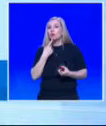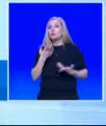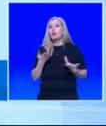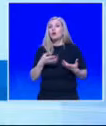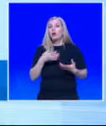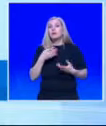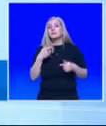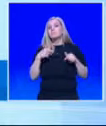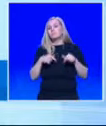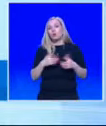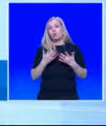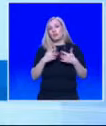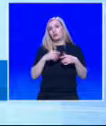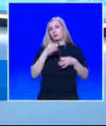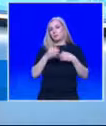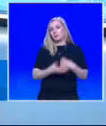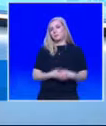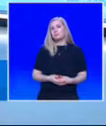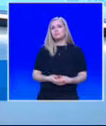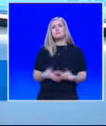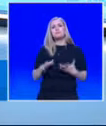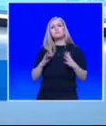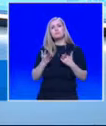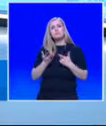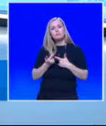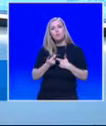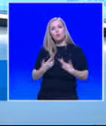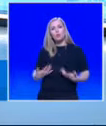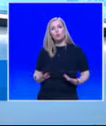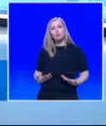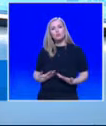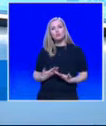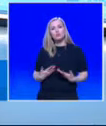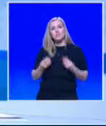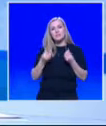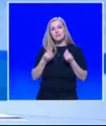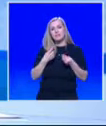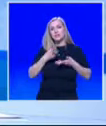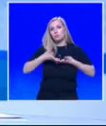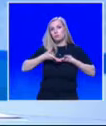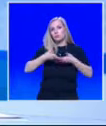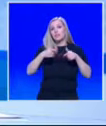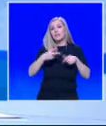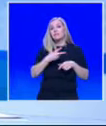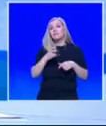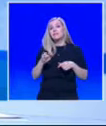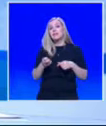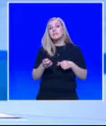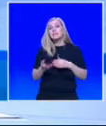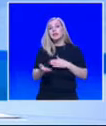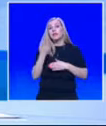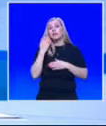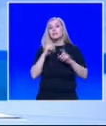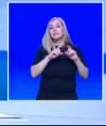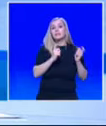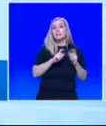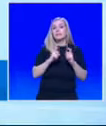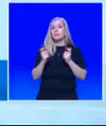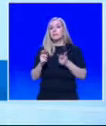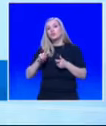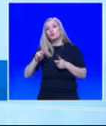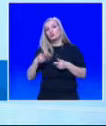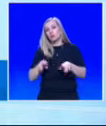са много технически. Кажете, колко средства са необходими, за да може да бъдат подкрепени тези 200 хиляди семейства и други като тях, за